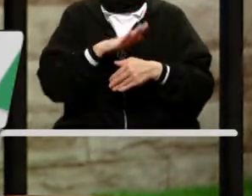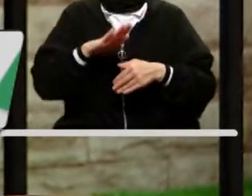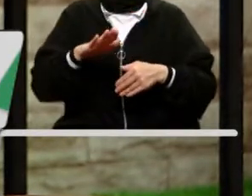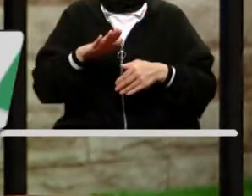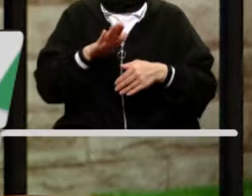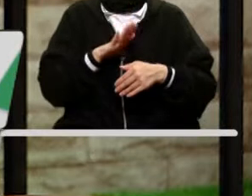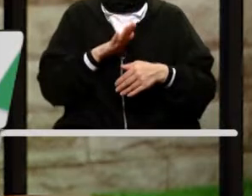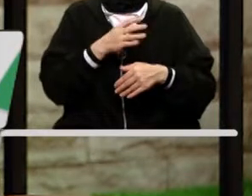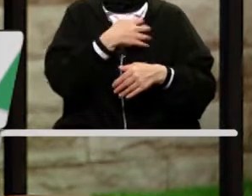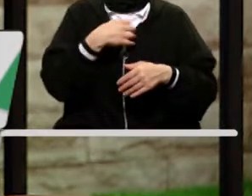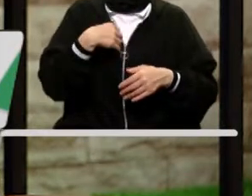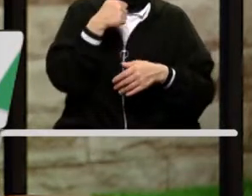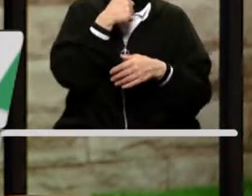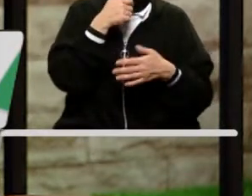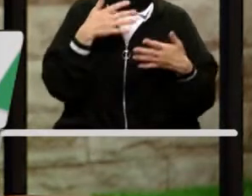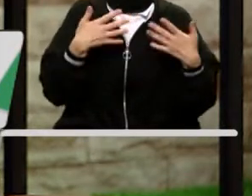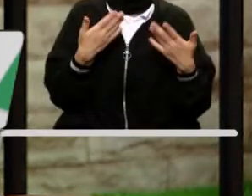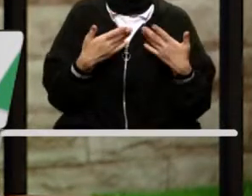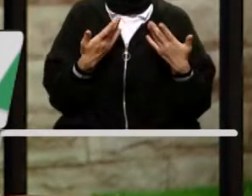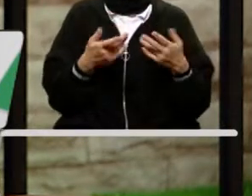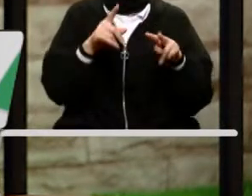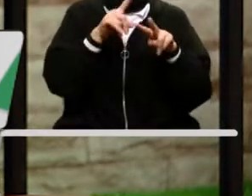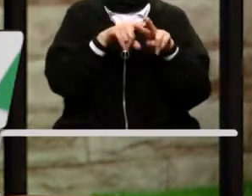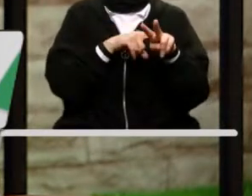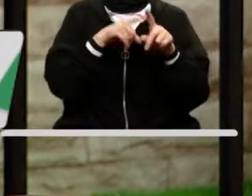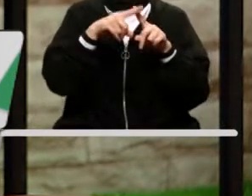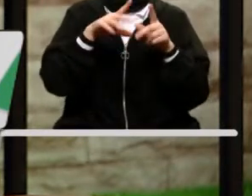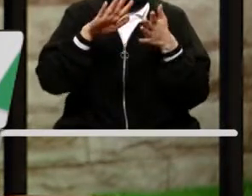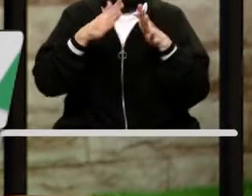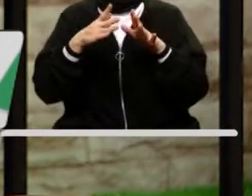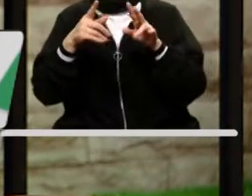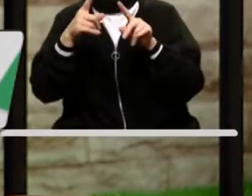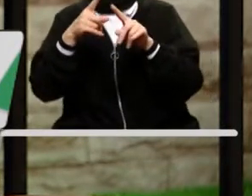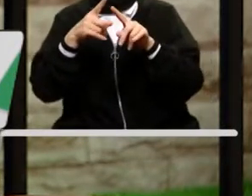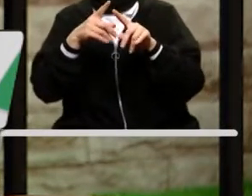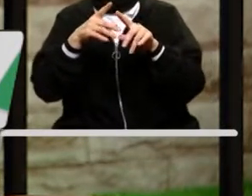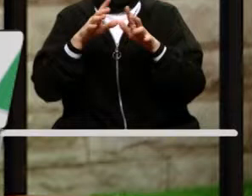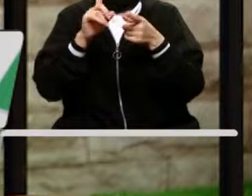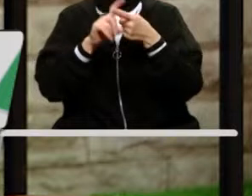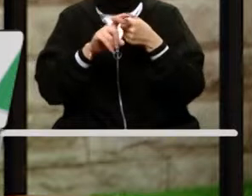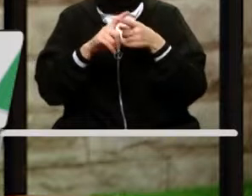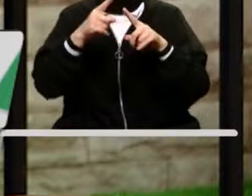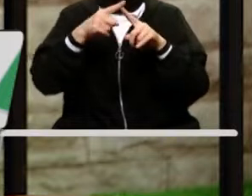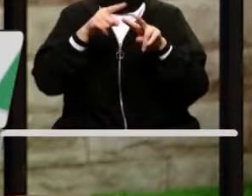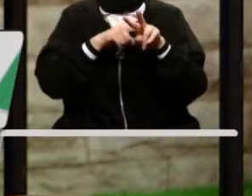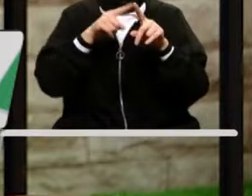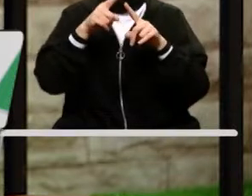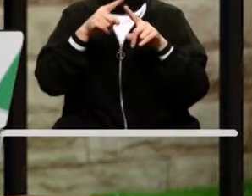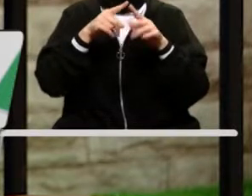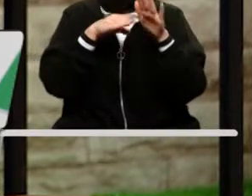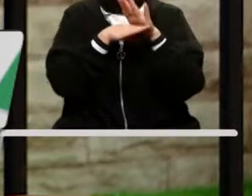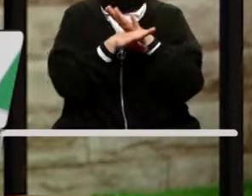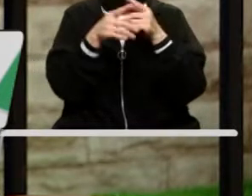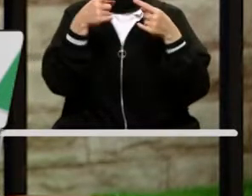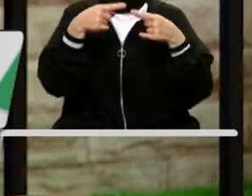bir sınava girecekler. AYT ve TYT adı verilen bir sınava girecekler. Onlara da kısa bir mesaj verelim isterseniz şu anda. Şu